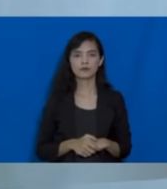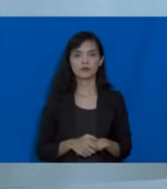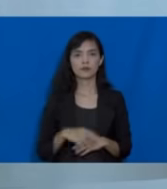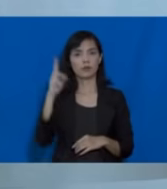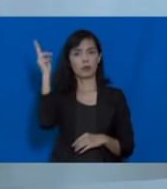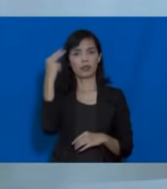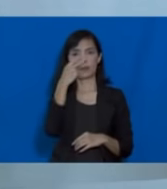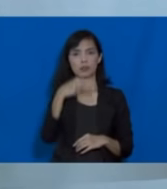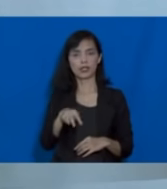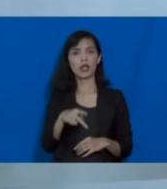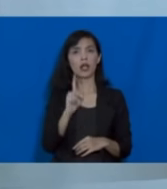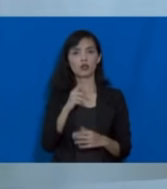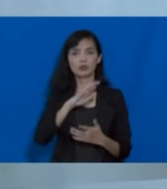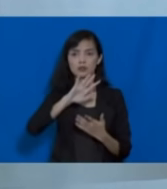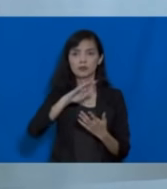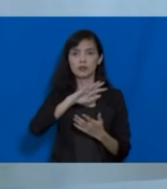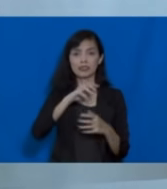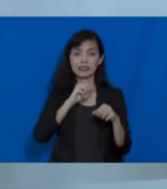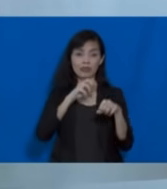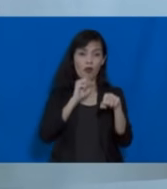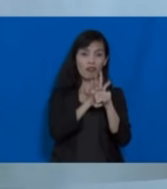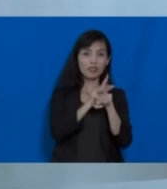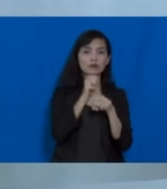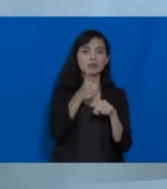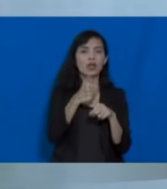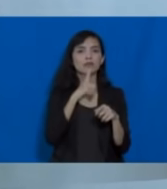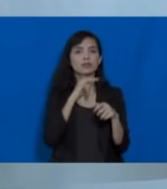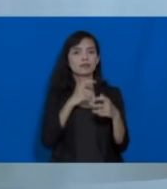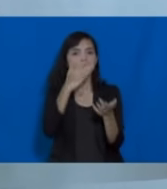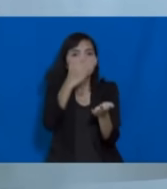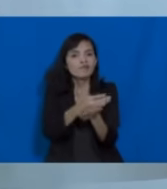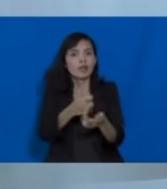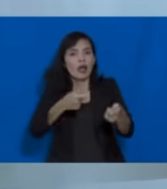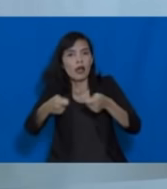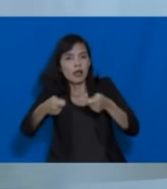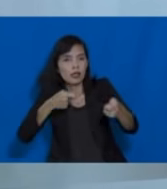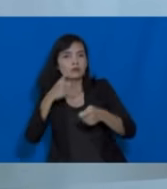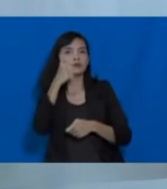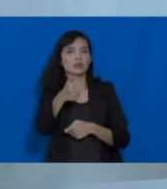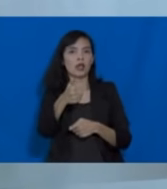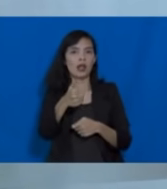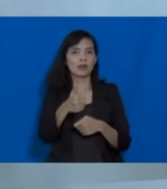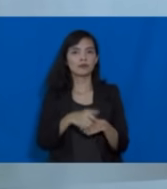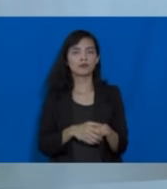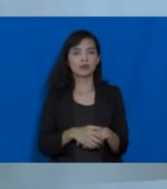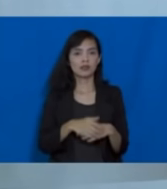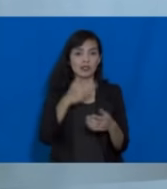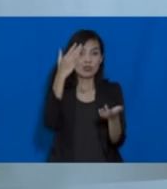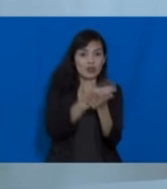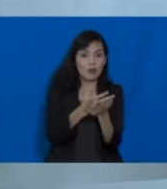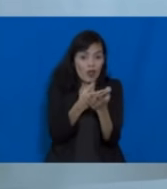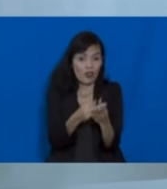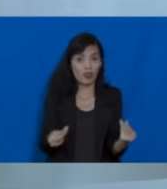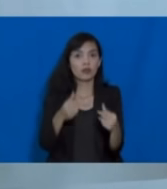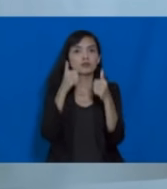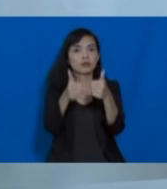kita semuanya bisa mengendalikan Penyakit ini kita bisa memberantas Penyakit ini bahwa dengan